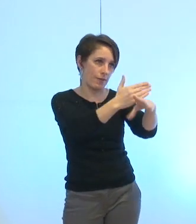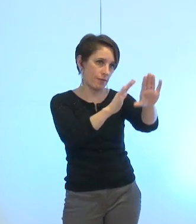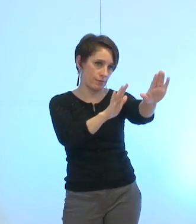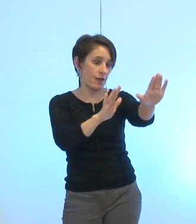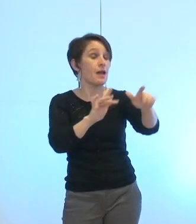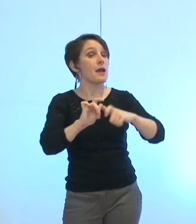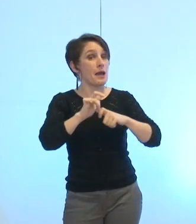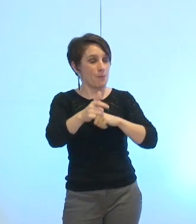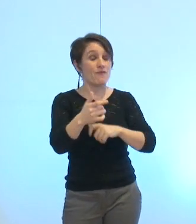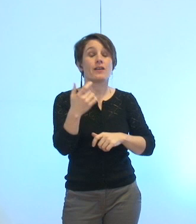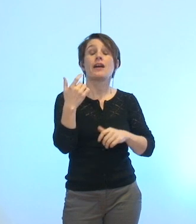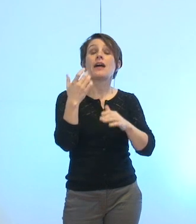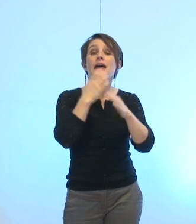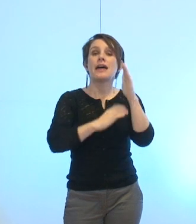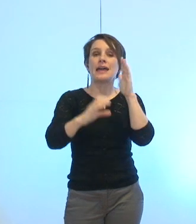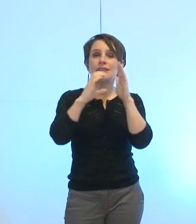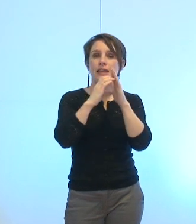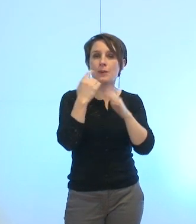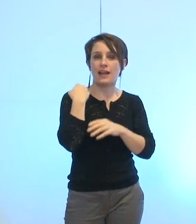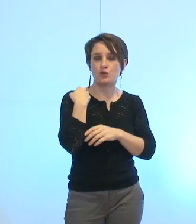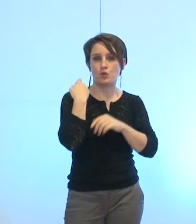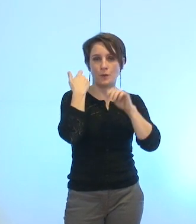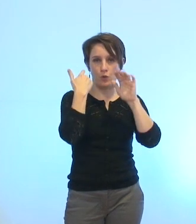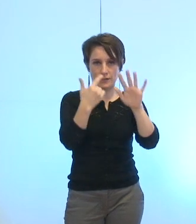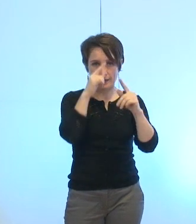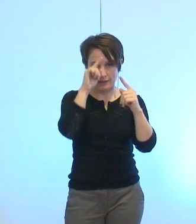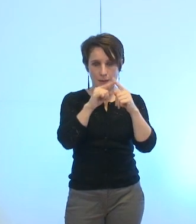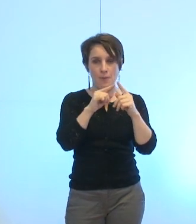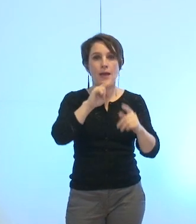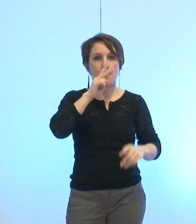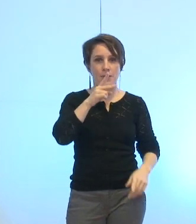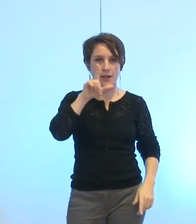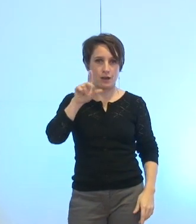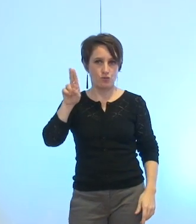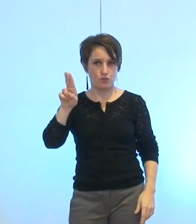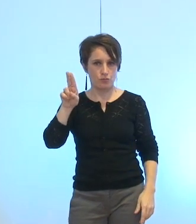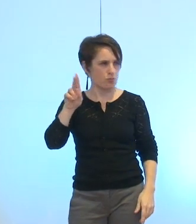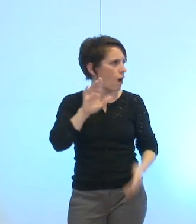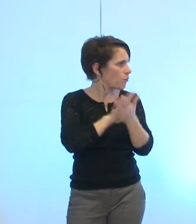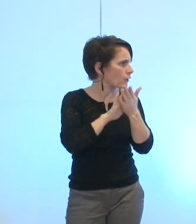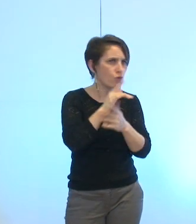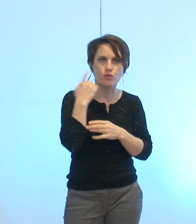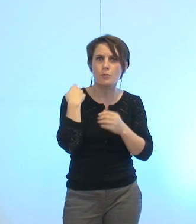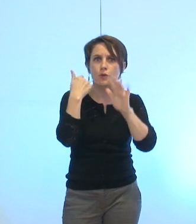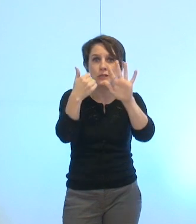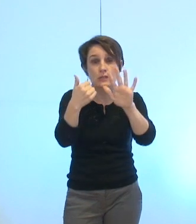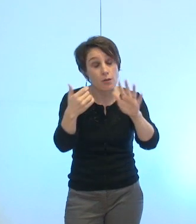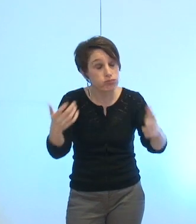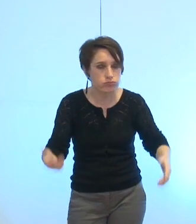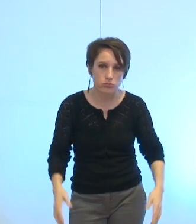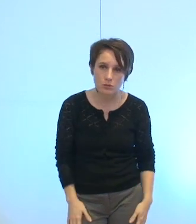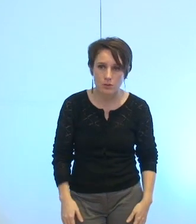la délibération numéro 7 qui porte sur le plan local d'urbanisme débération numéro 6 ah alors si en